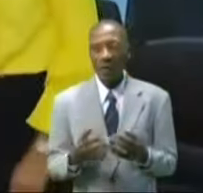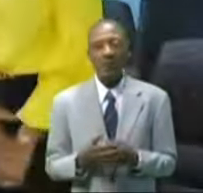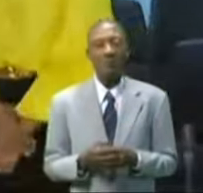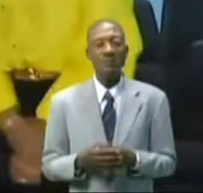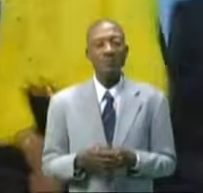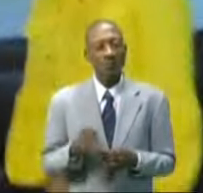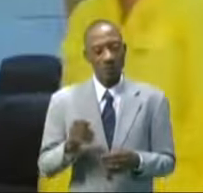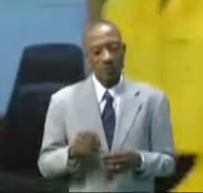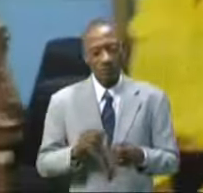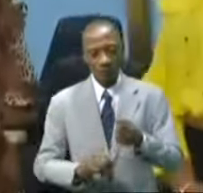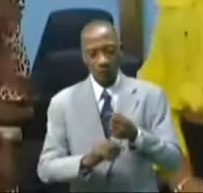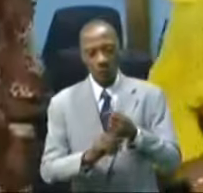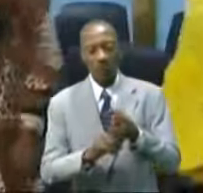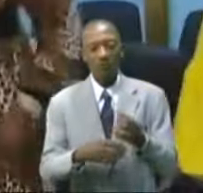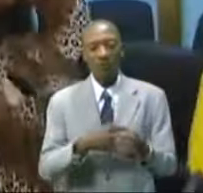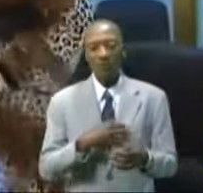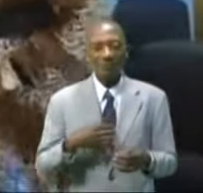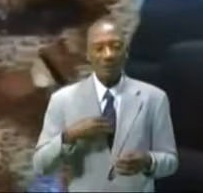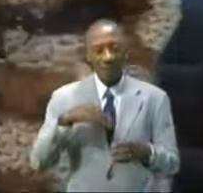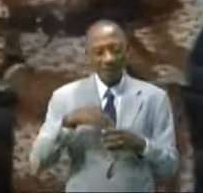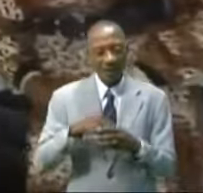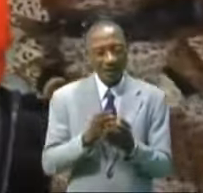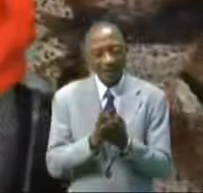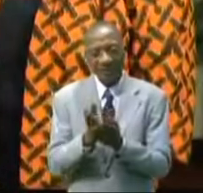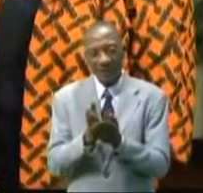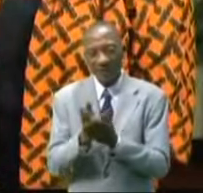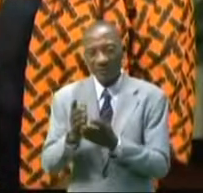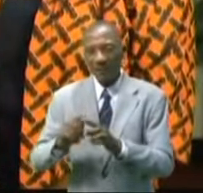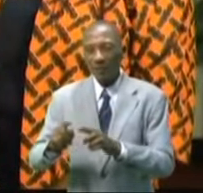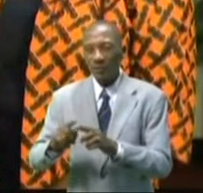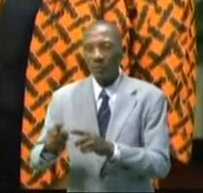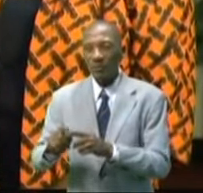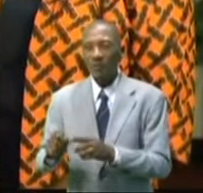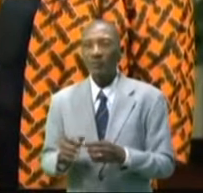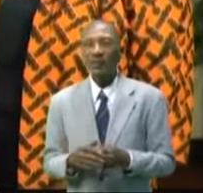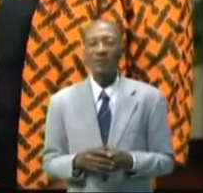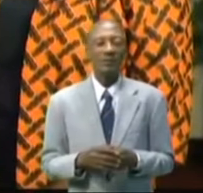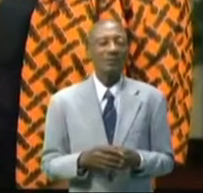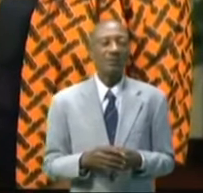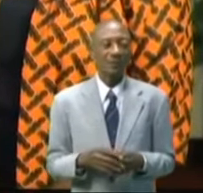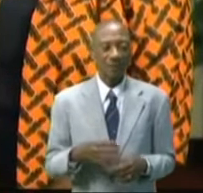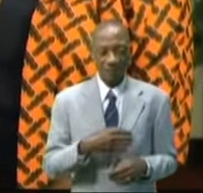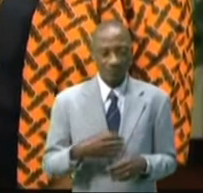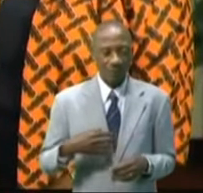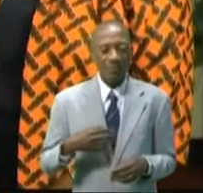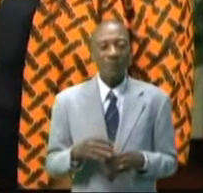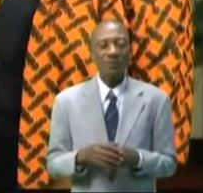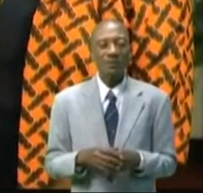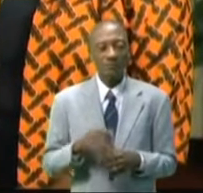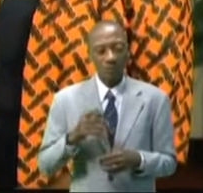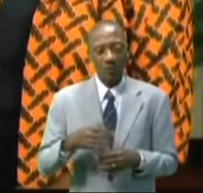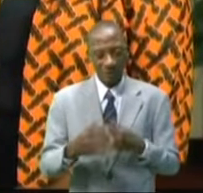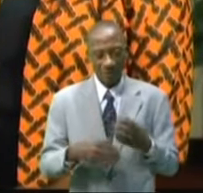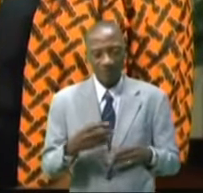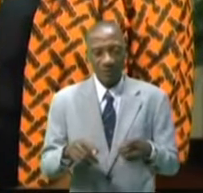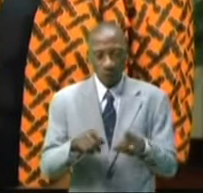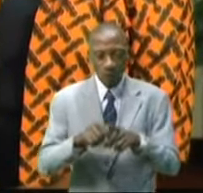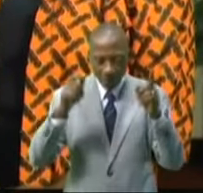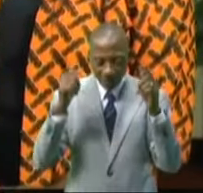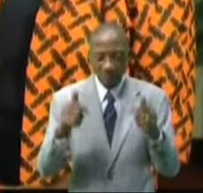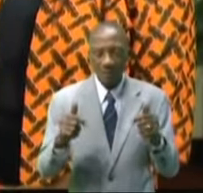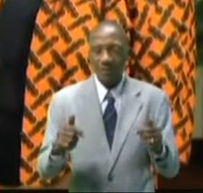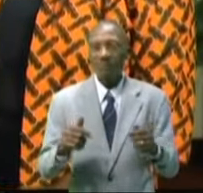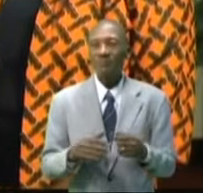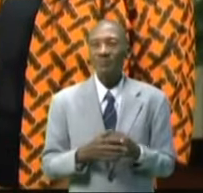domaines soutient l'économie solidaire. On ne peut pas développer cette économie si on ne prend pas en considération les compétences des femmes,